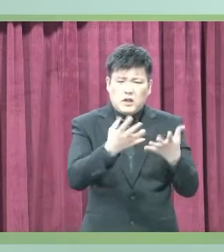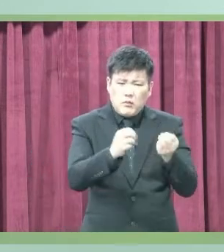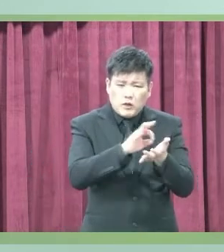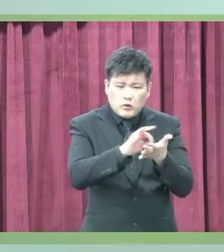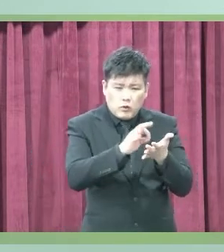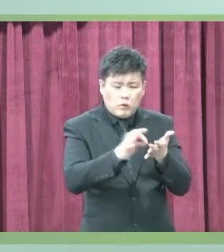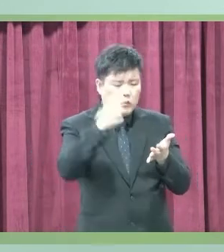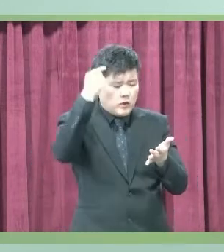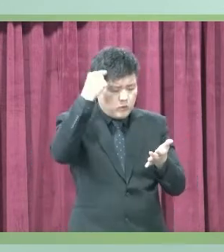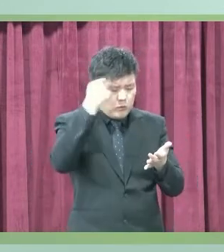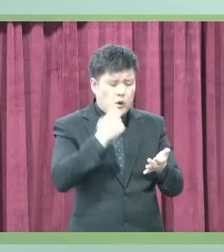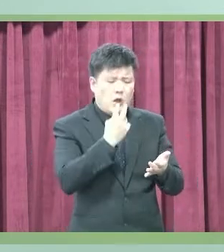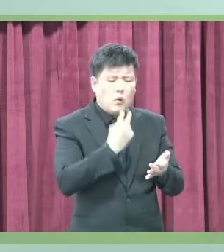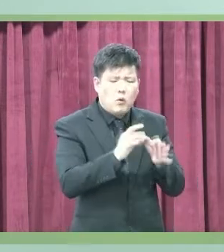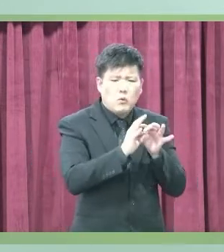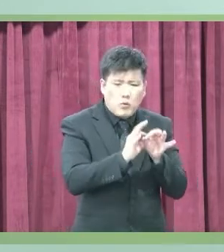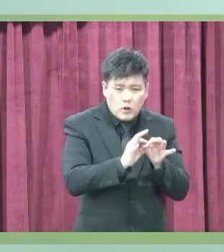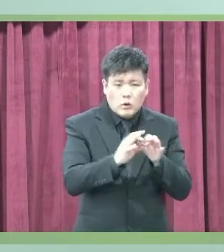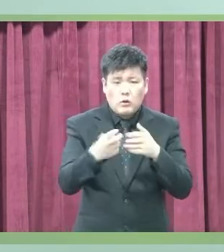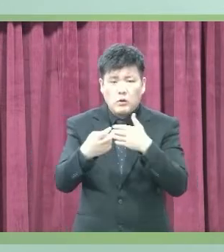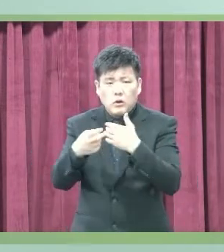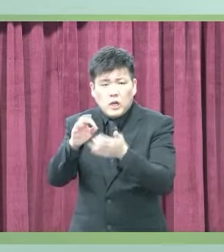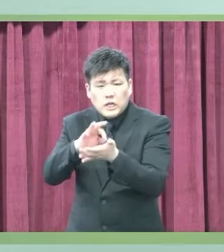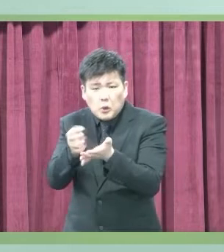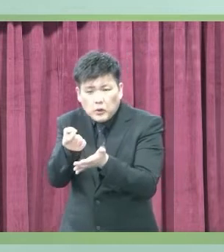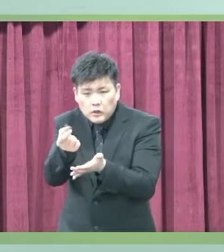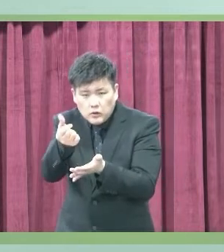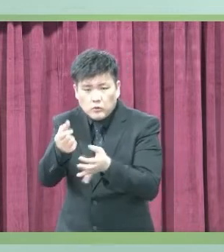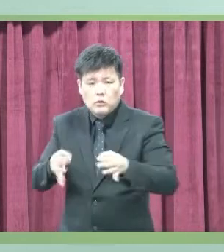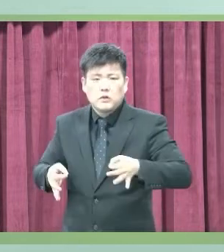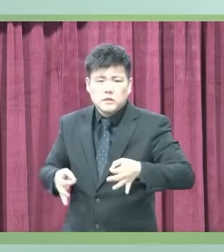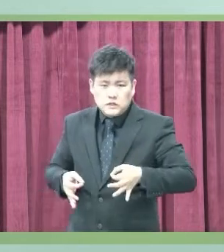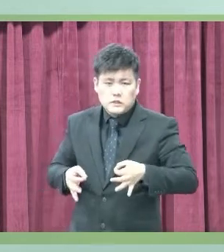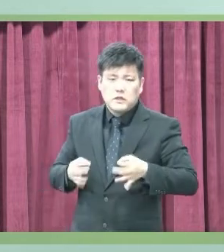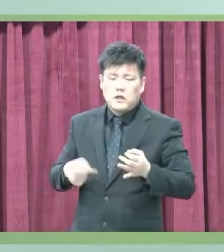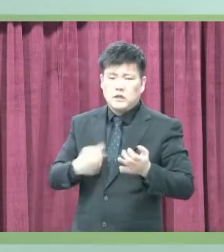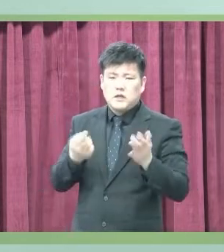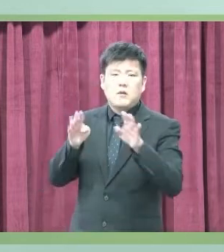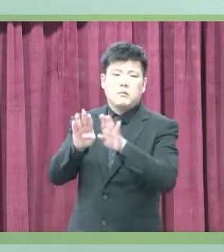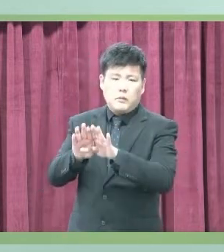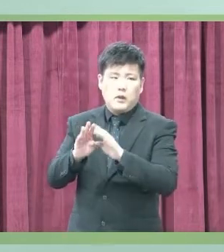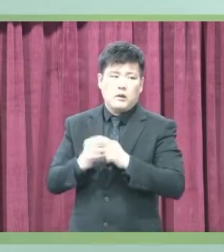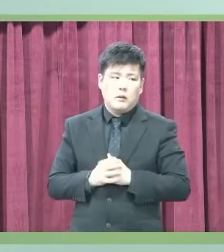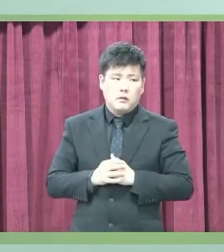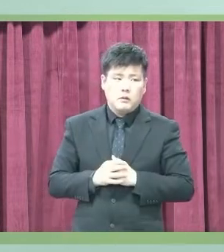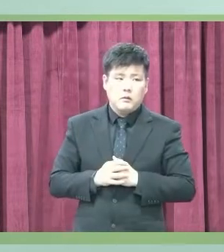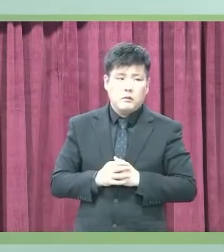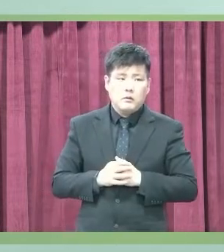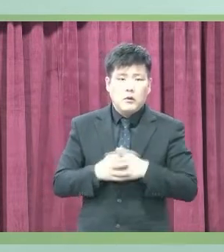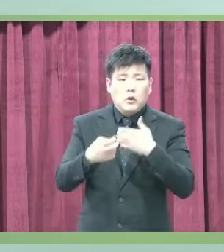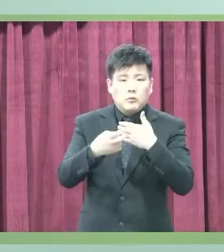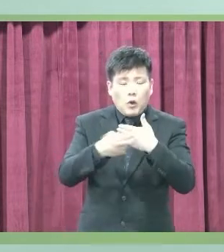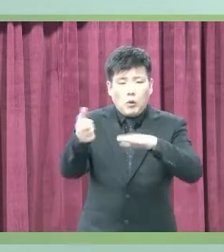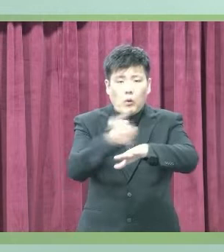정신장애 순이고 작은 장애 유형은 자폐성 간, 심장, 심장장애 순입니다. 외래일수 차이는 한 자릿수